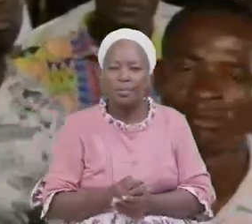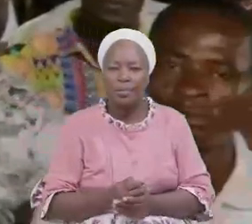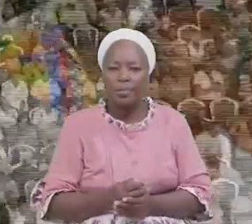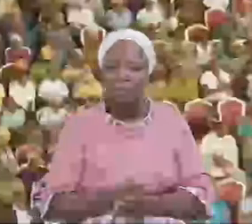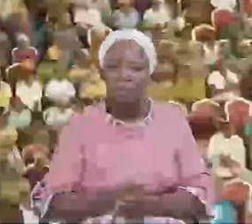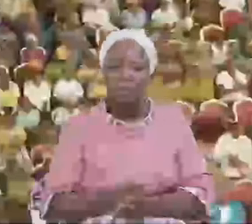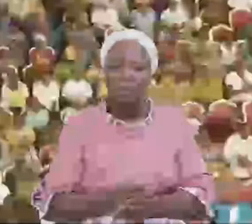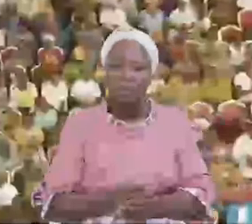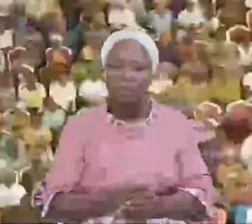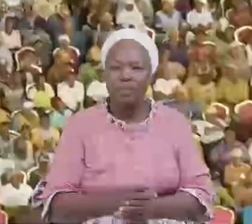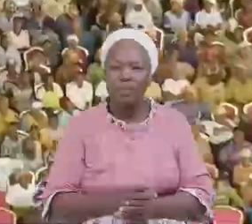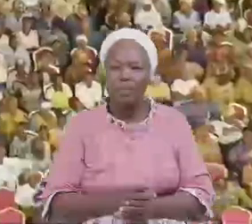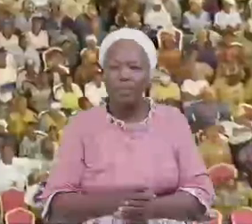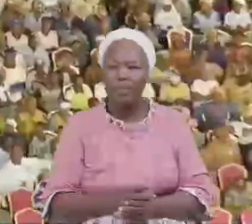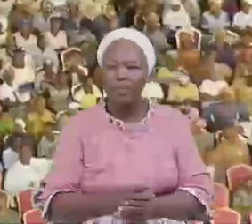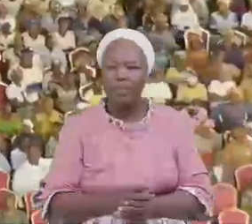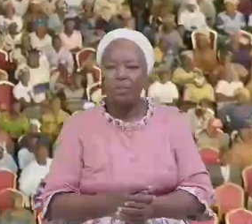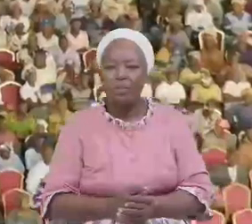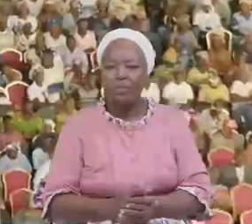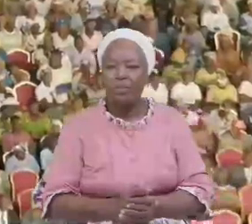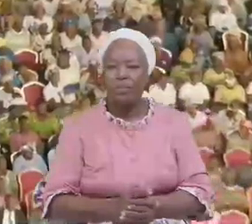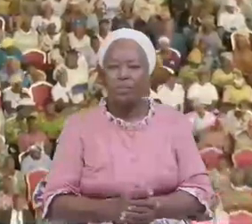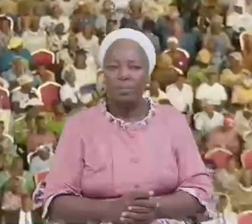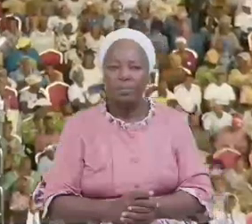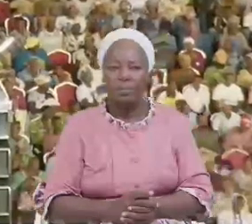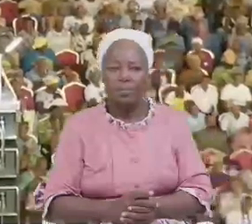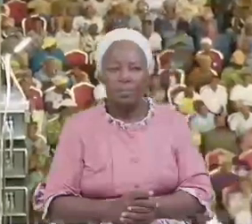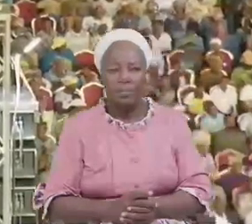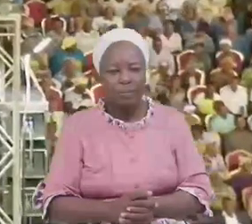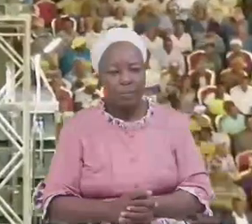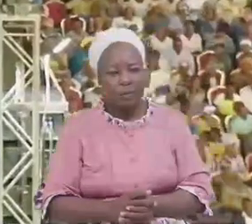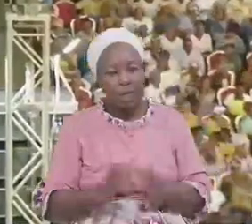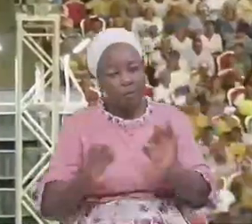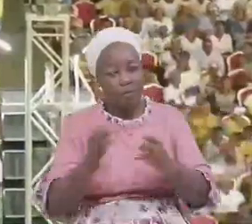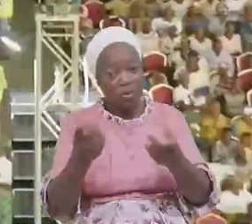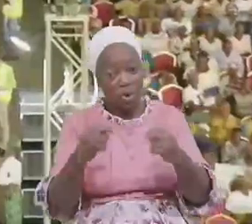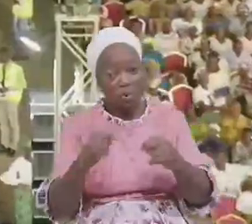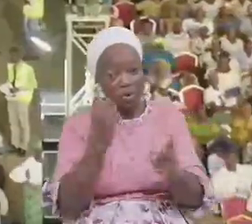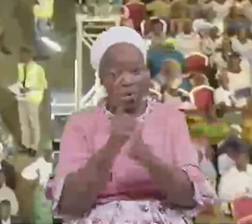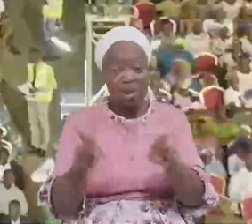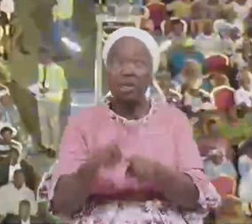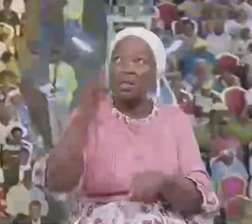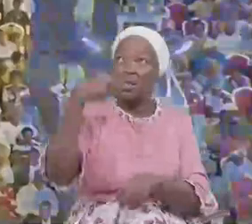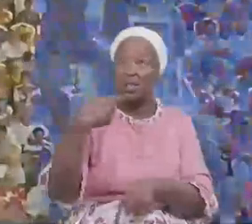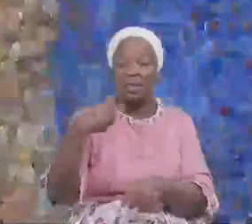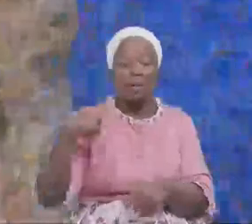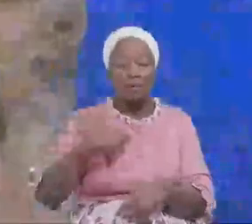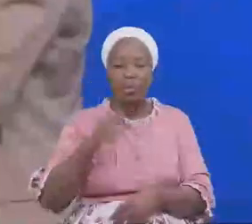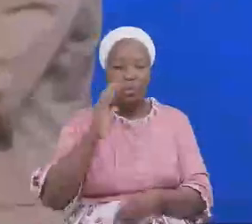marché. Maintenant, je crois que tu peux le faire pour moi. L'humilité te permet. Comme, si nous venons comme il a dit de venir.